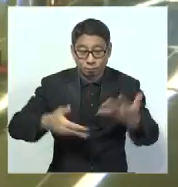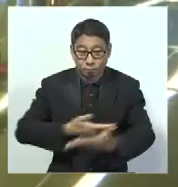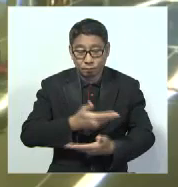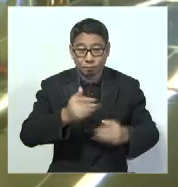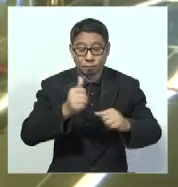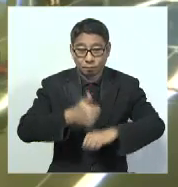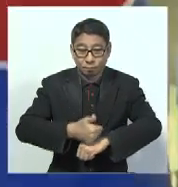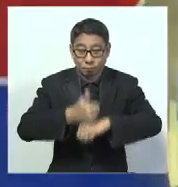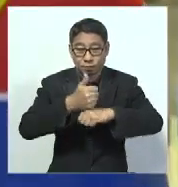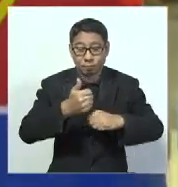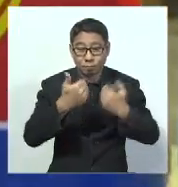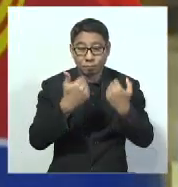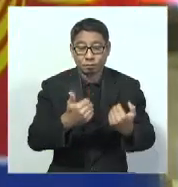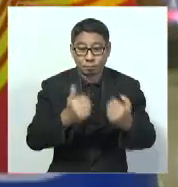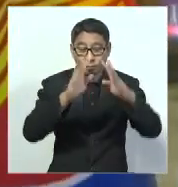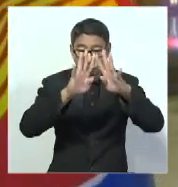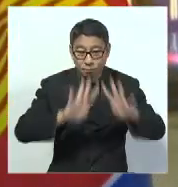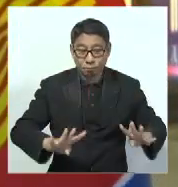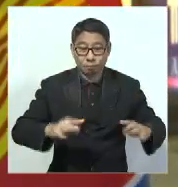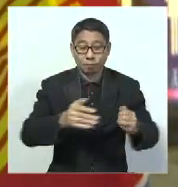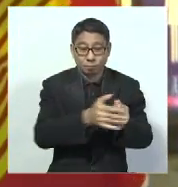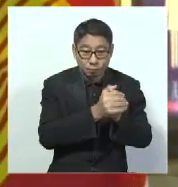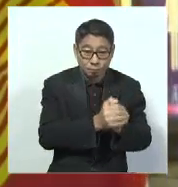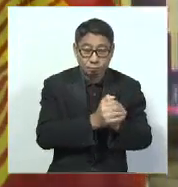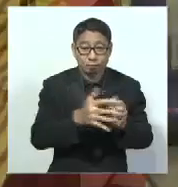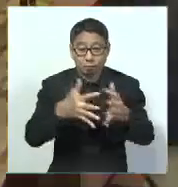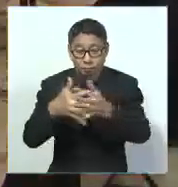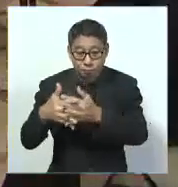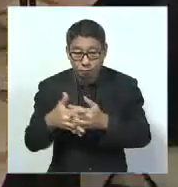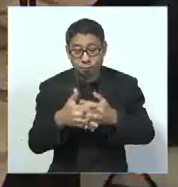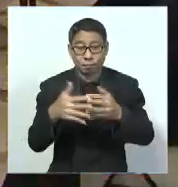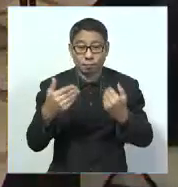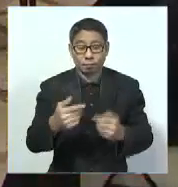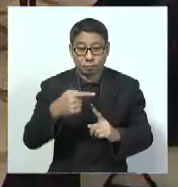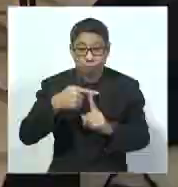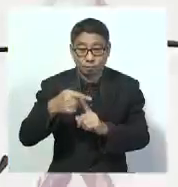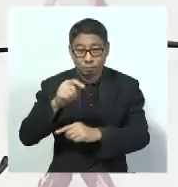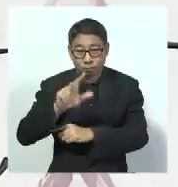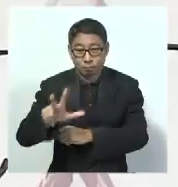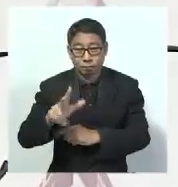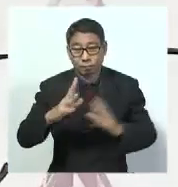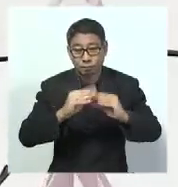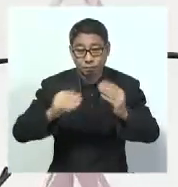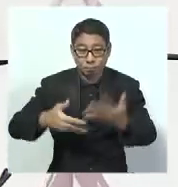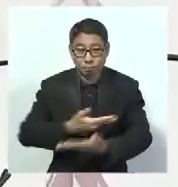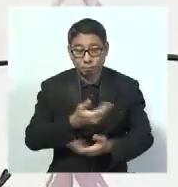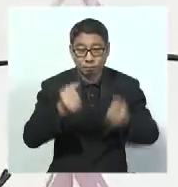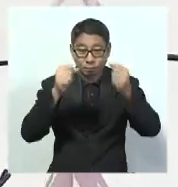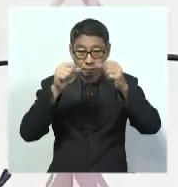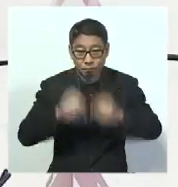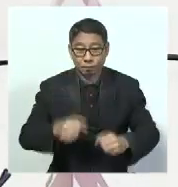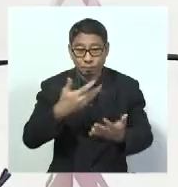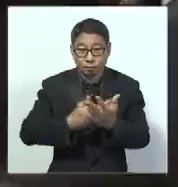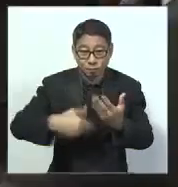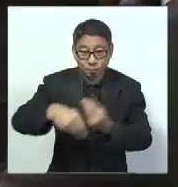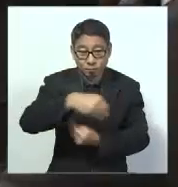ยอดอาเซียนสหรัฐอาเซียนรัสเซียอาเซียนจีนอาเซียนบวก3รวมถึงการประชุมผู้นำความตกลงหุ้นส่วนท